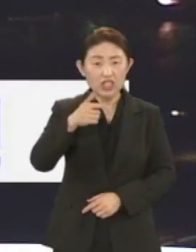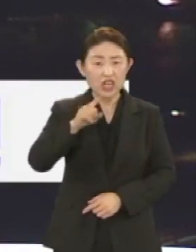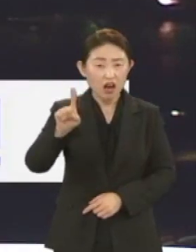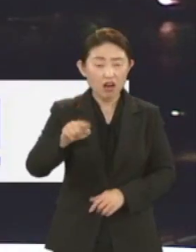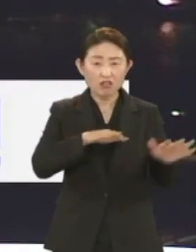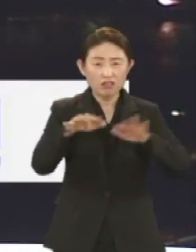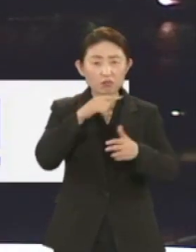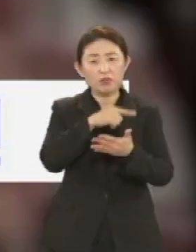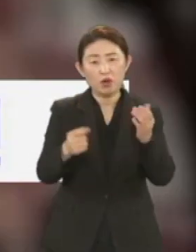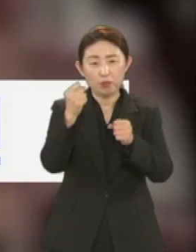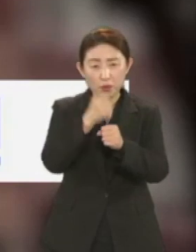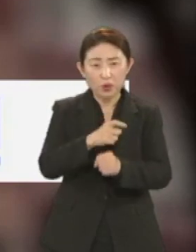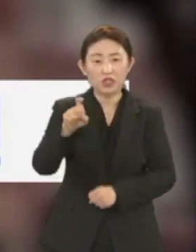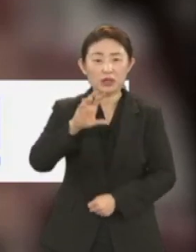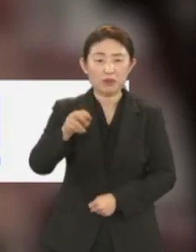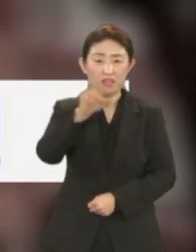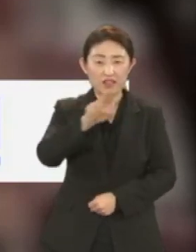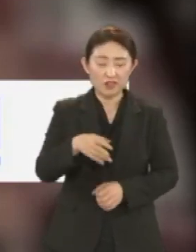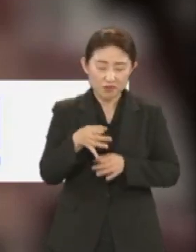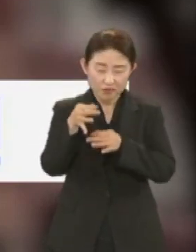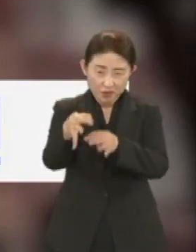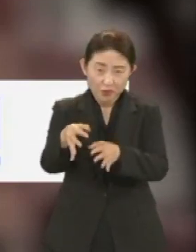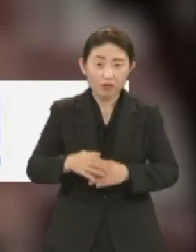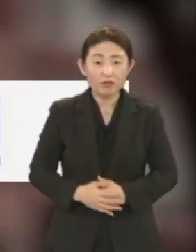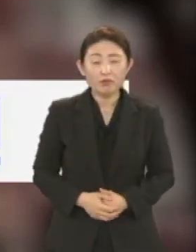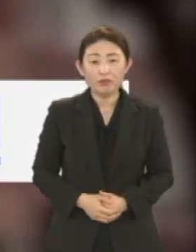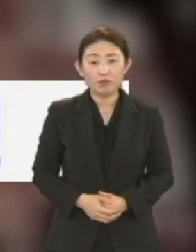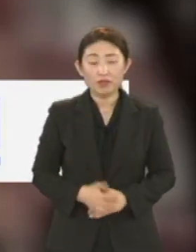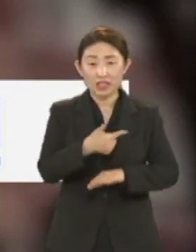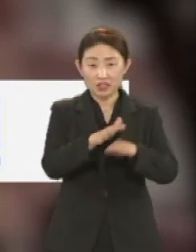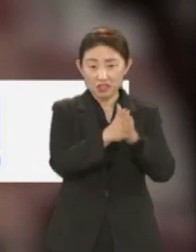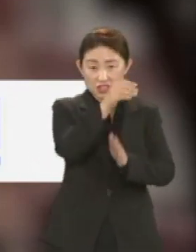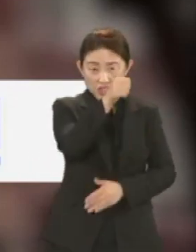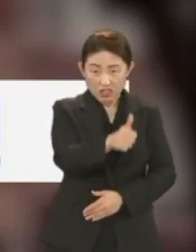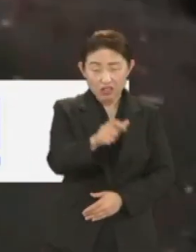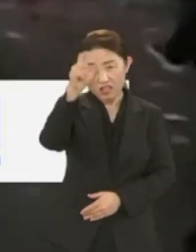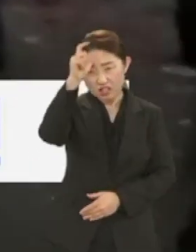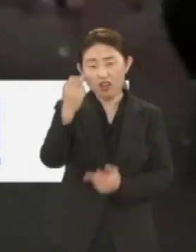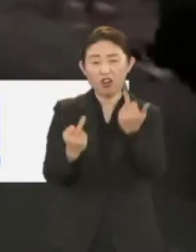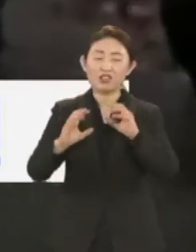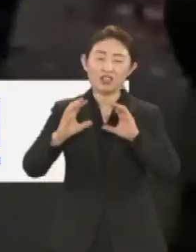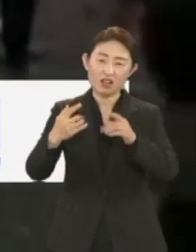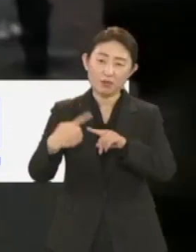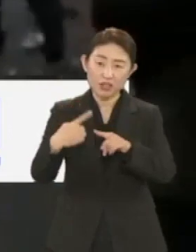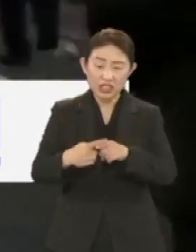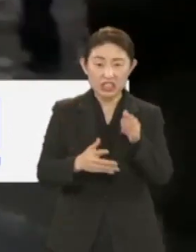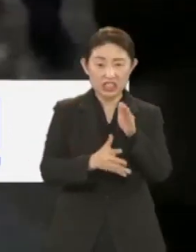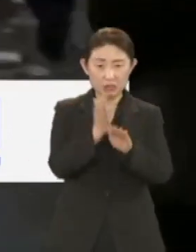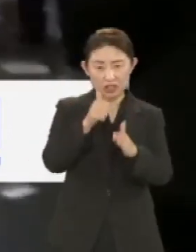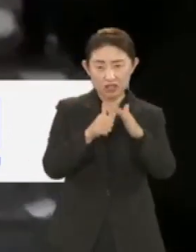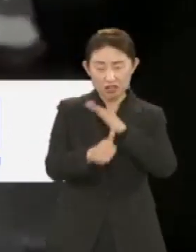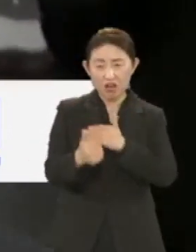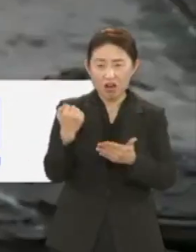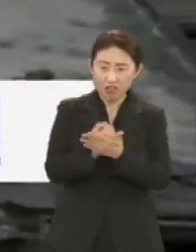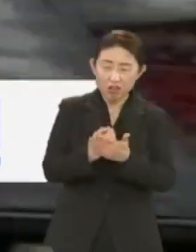지진 피해 복구를 위해 10만 달러를 지원하기로 했습니다 이장우 대전시장은 추리키에는 형제국가로서 시민들을 대표해